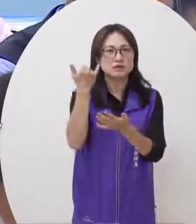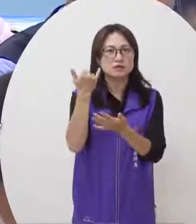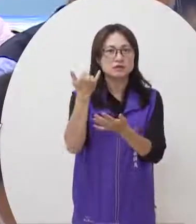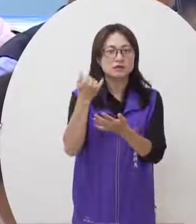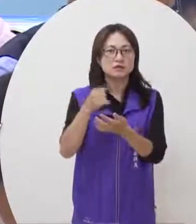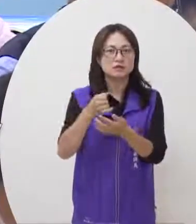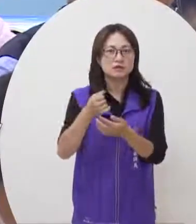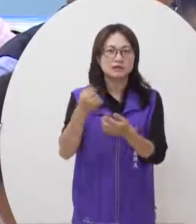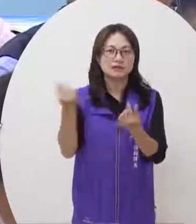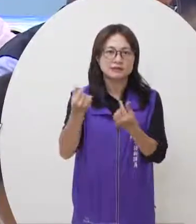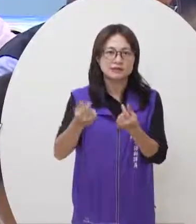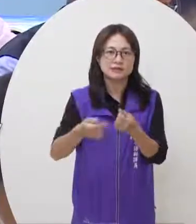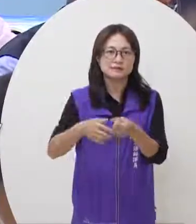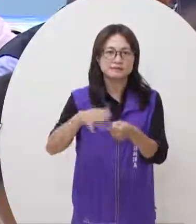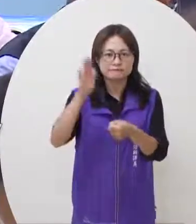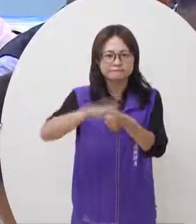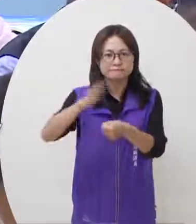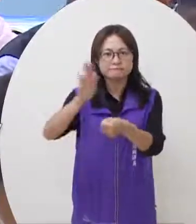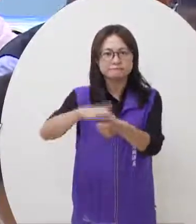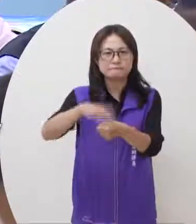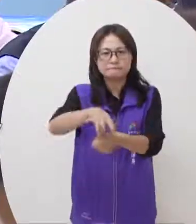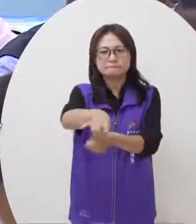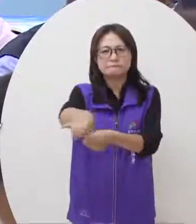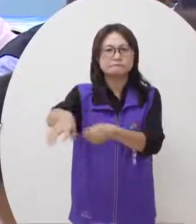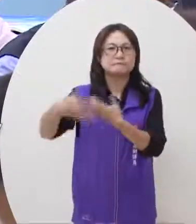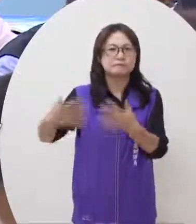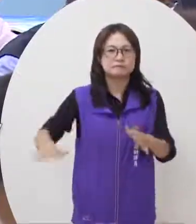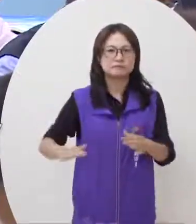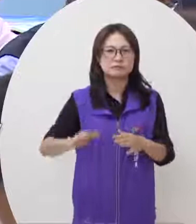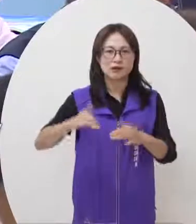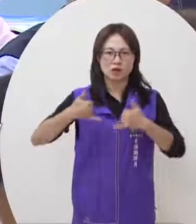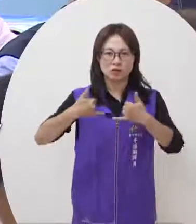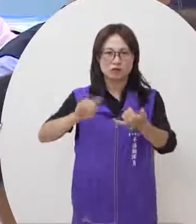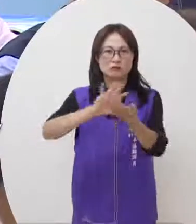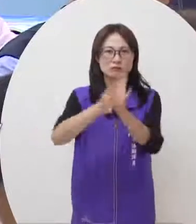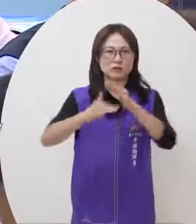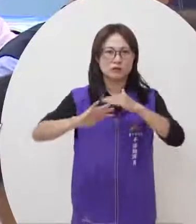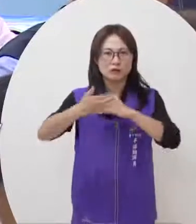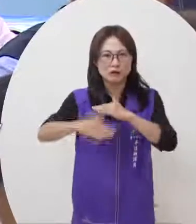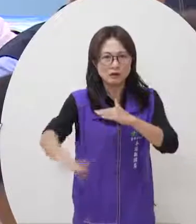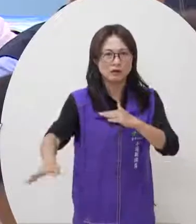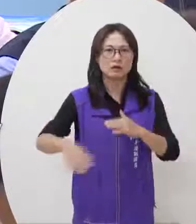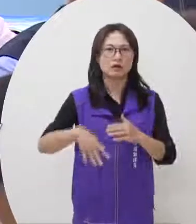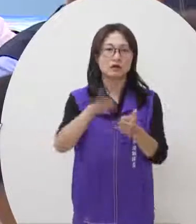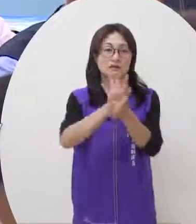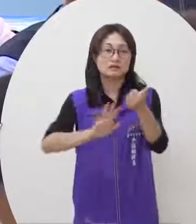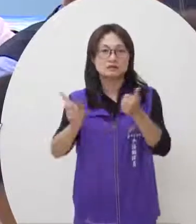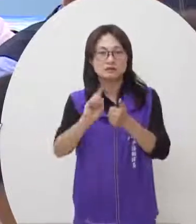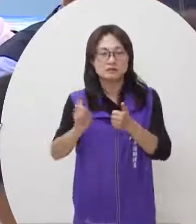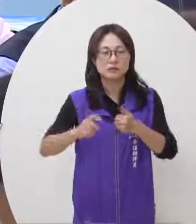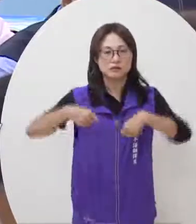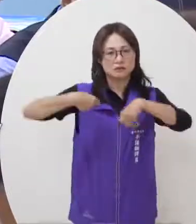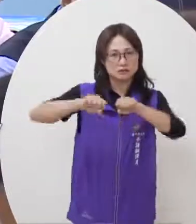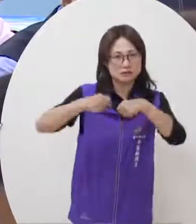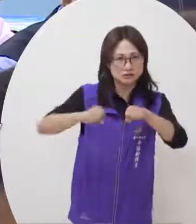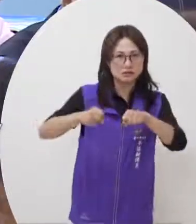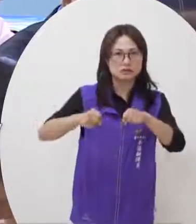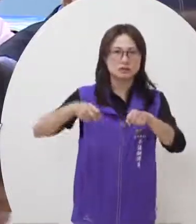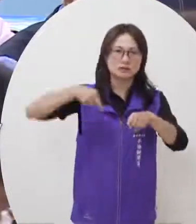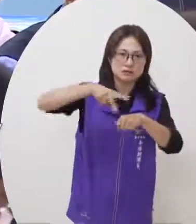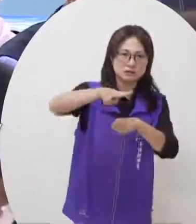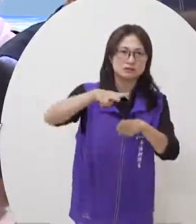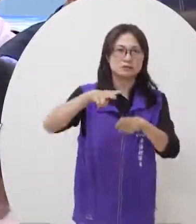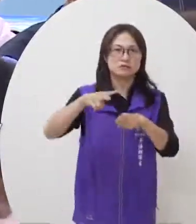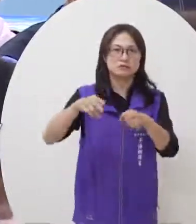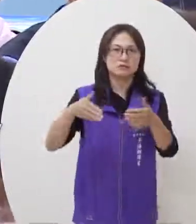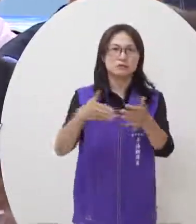样补一点一点凹凸不平，这会影响机车行人因为有人拔倒过弄到窟